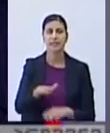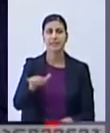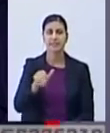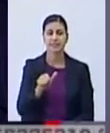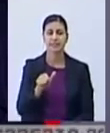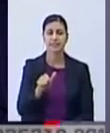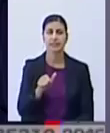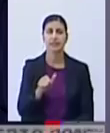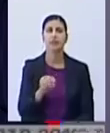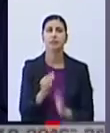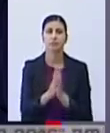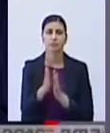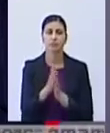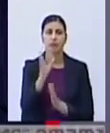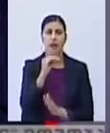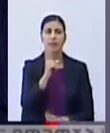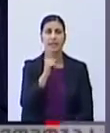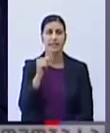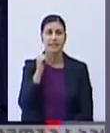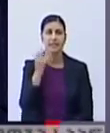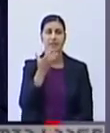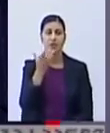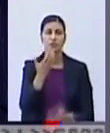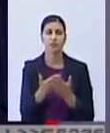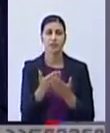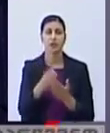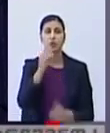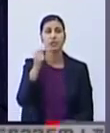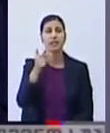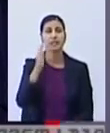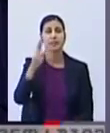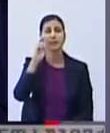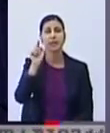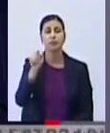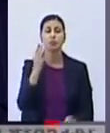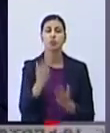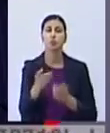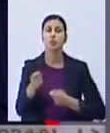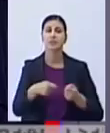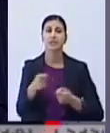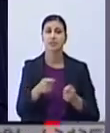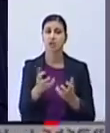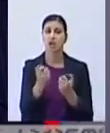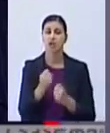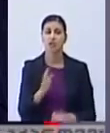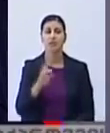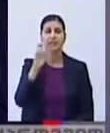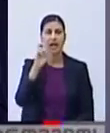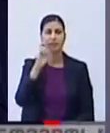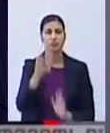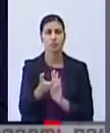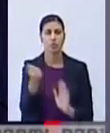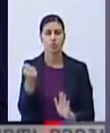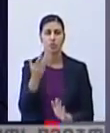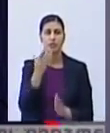სესხს მოიყვანს იმ თავის მოსავალს როცა გარანტია ექნება იმისი სახელმწიფოსგან რომ თუ ბიზნესმენი არ ჩაიბარებს სახელმწიფო ჩაიბარებს